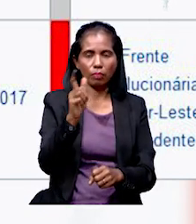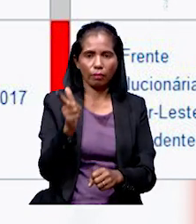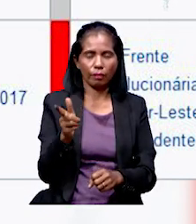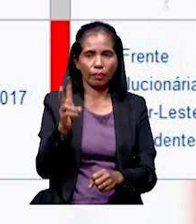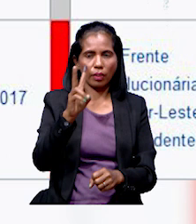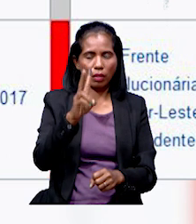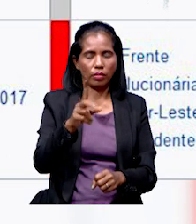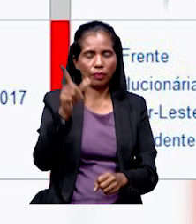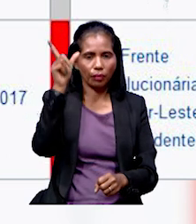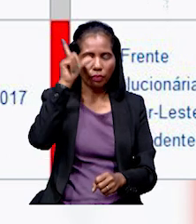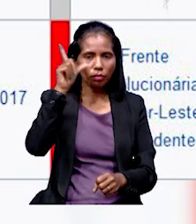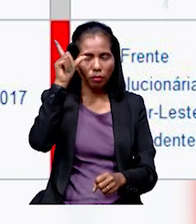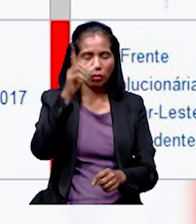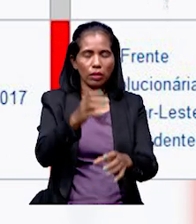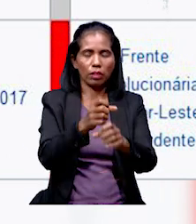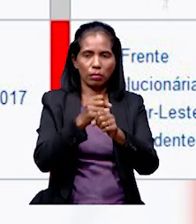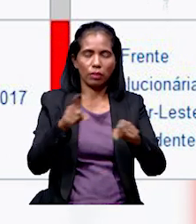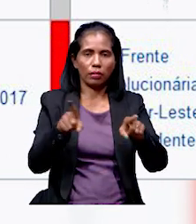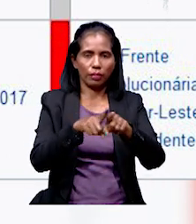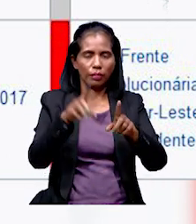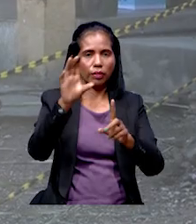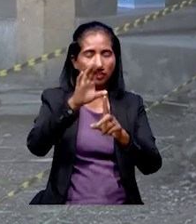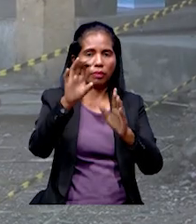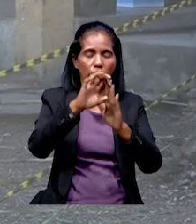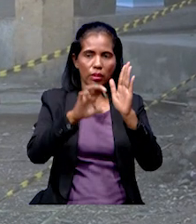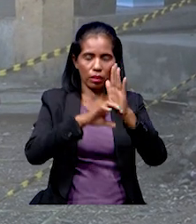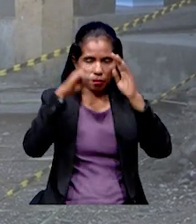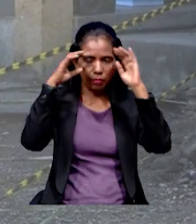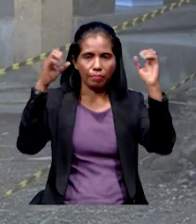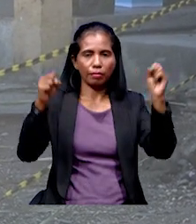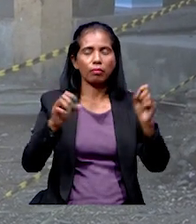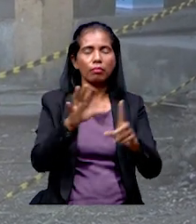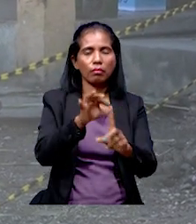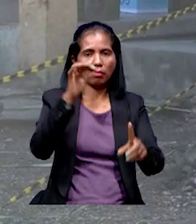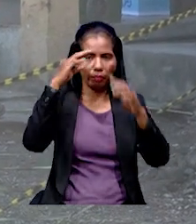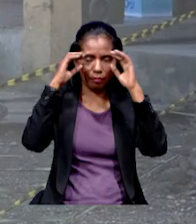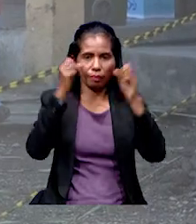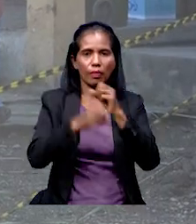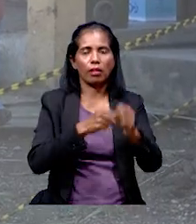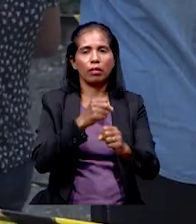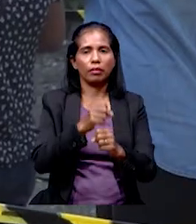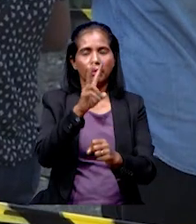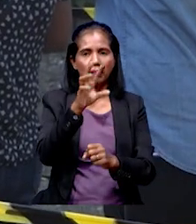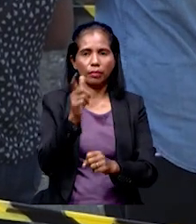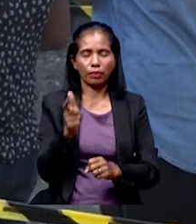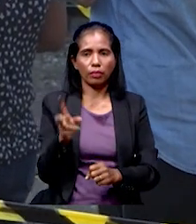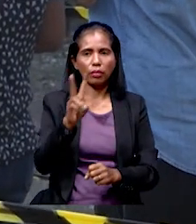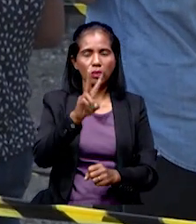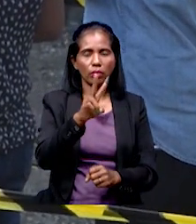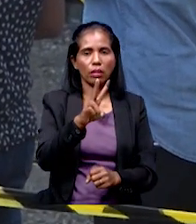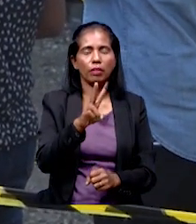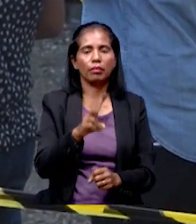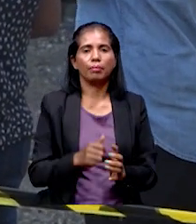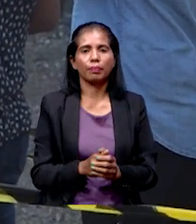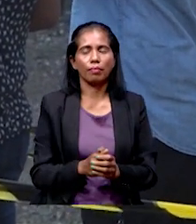Francisco Guterres Lolo makasume hela kargo ndar chef estado. Enquanto eleição presidencial ba periudu tina rihun rua ruanulu resing rua